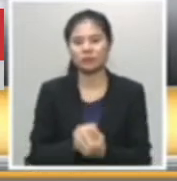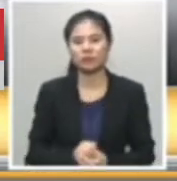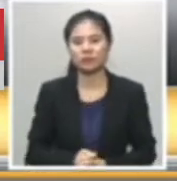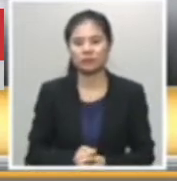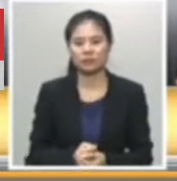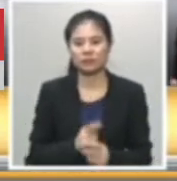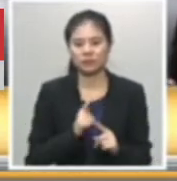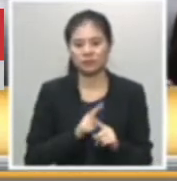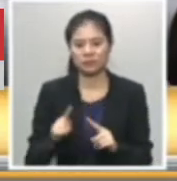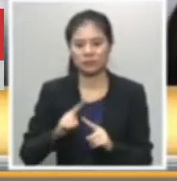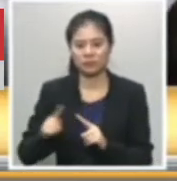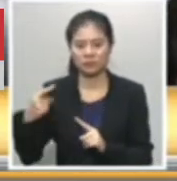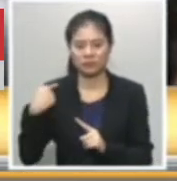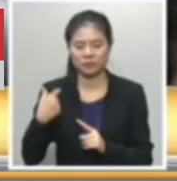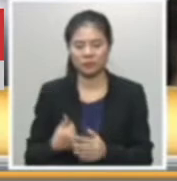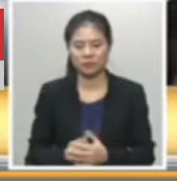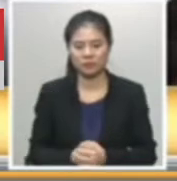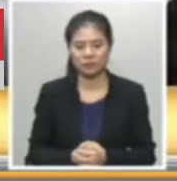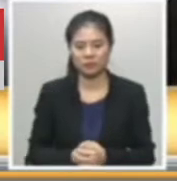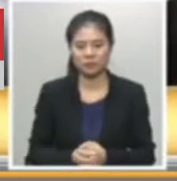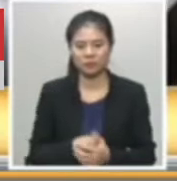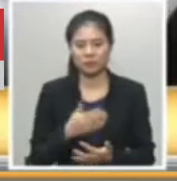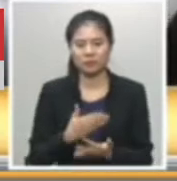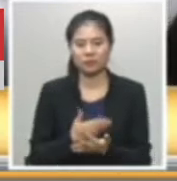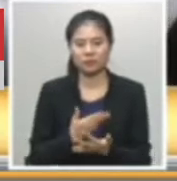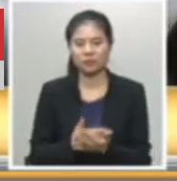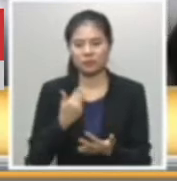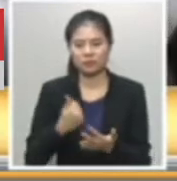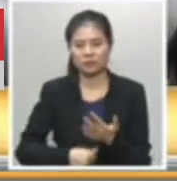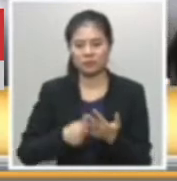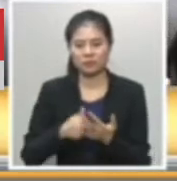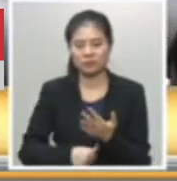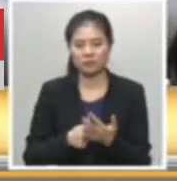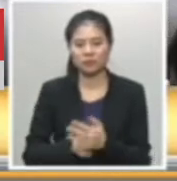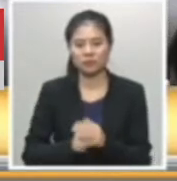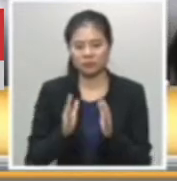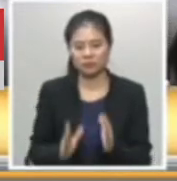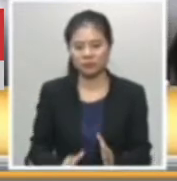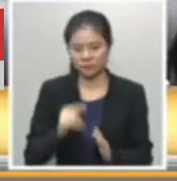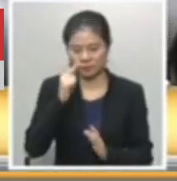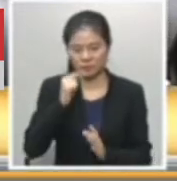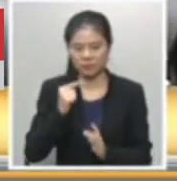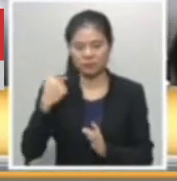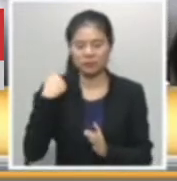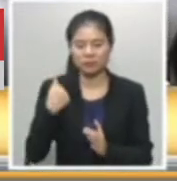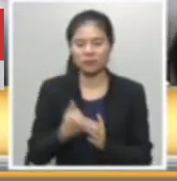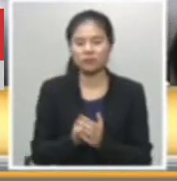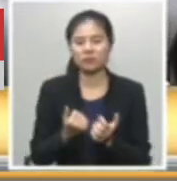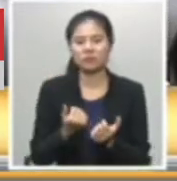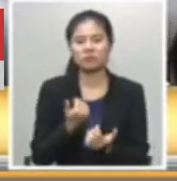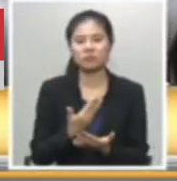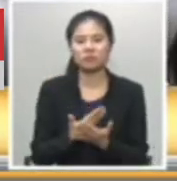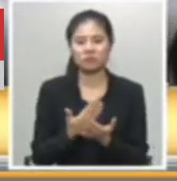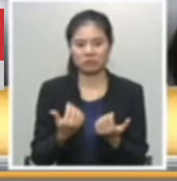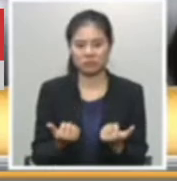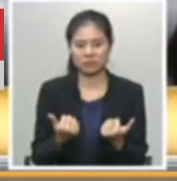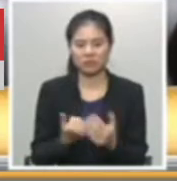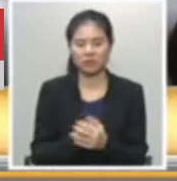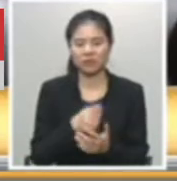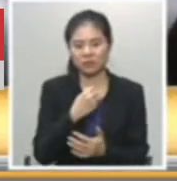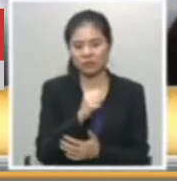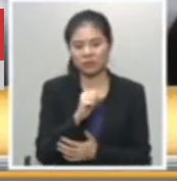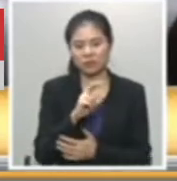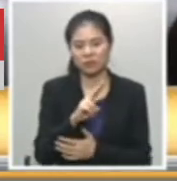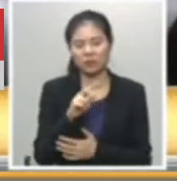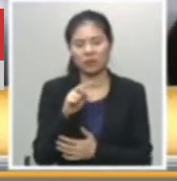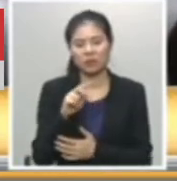ครับหรือเราที่เราเรียกง่ายๆว่าหนี้ครัวเรือนหนี้ครัวเรือนของคนไทยขณะนี้นะครับสูงถึง